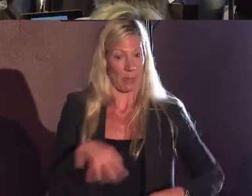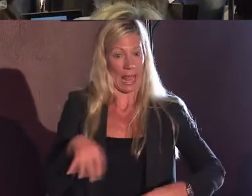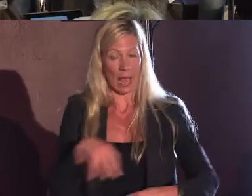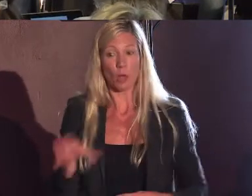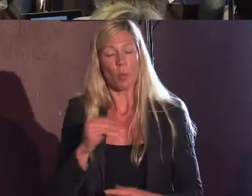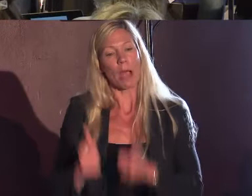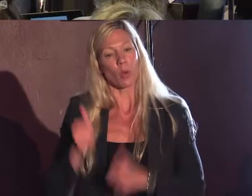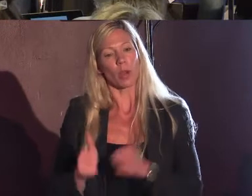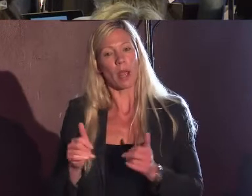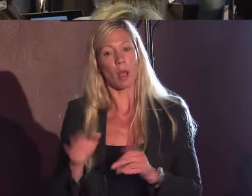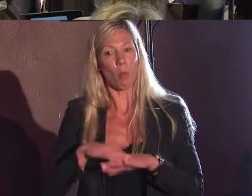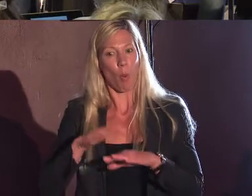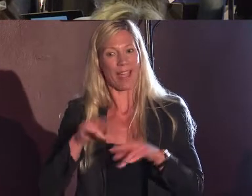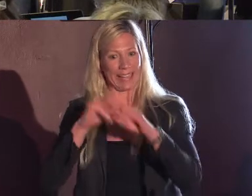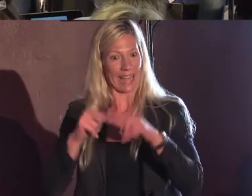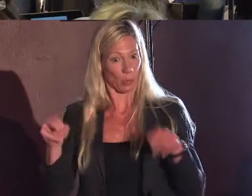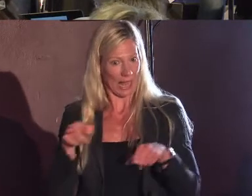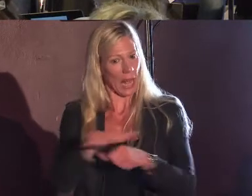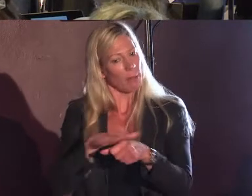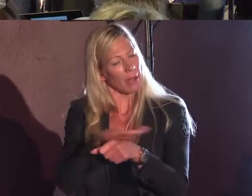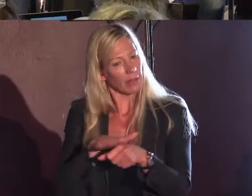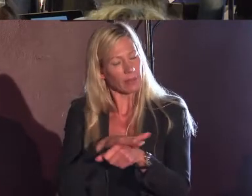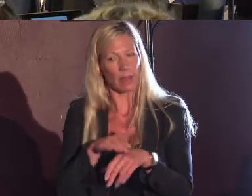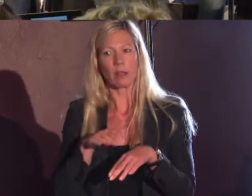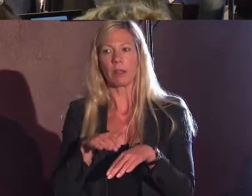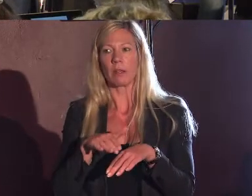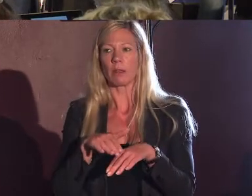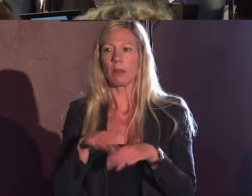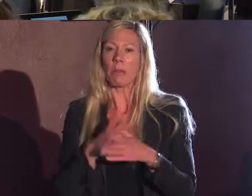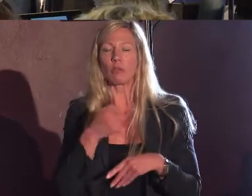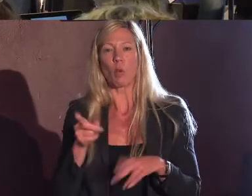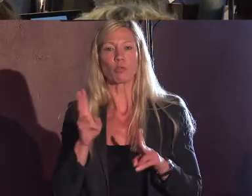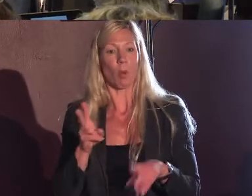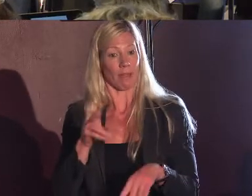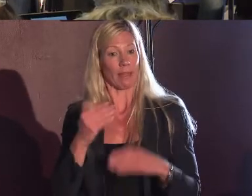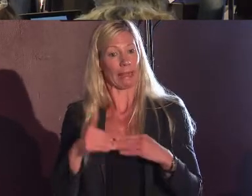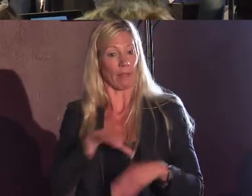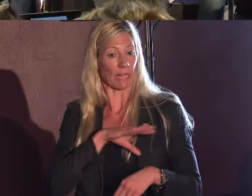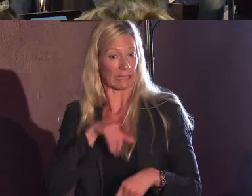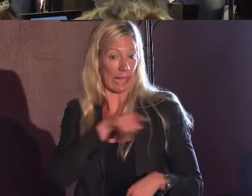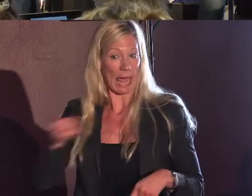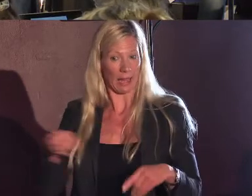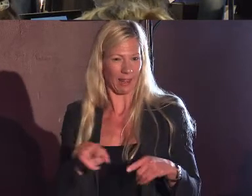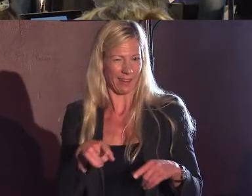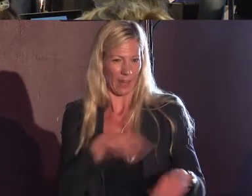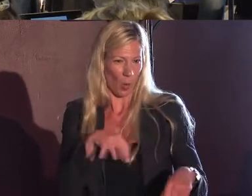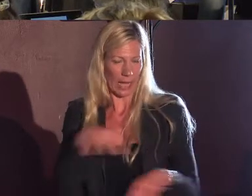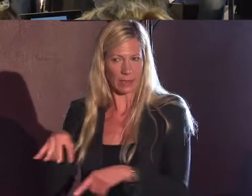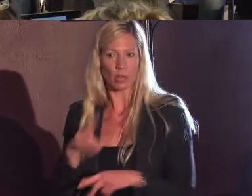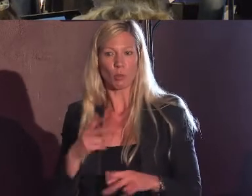säga då konkurrerar man med, på den internationella marknaden med de befintliga orkestrarna som jobbar inom filmindustrin